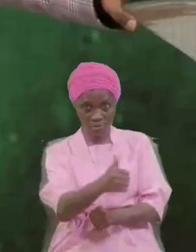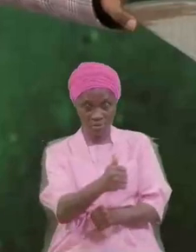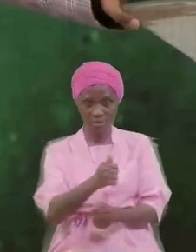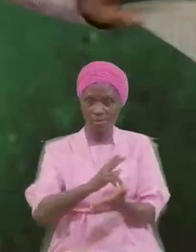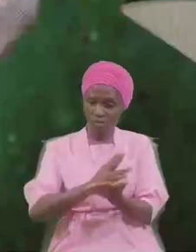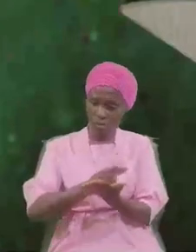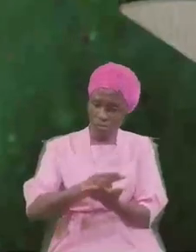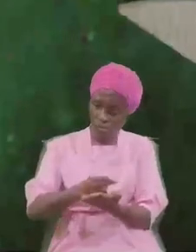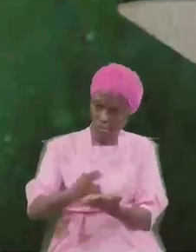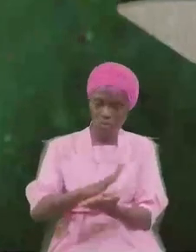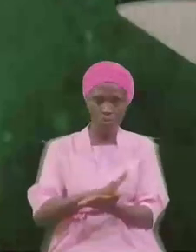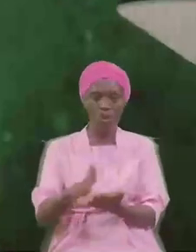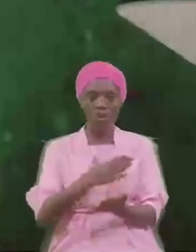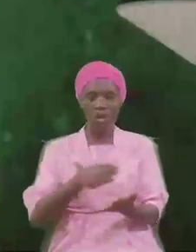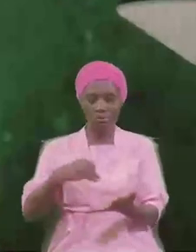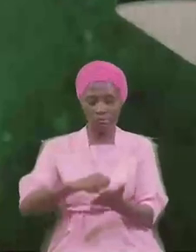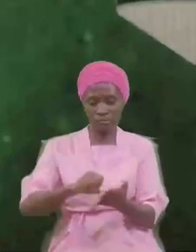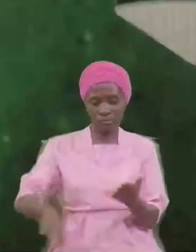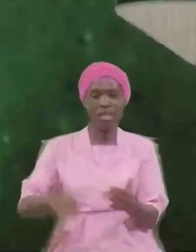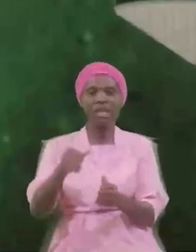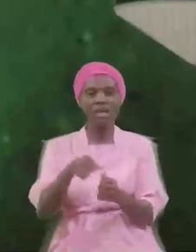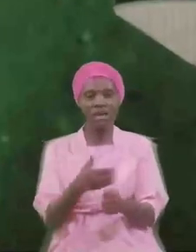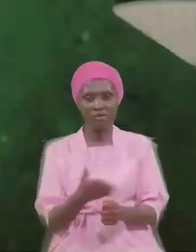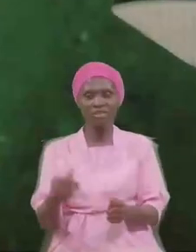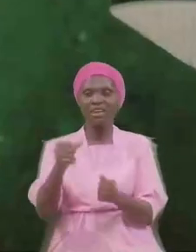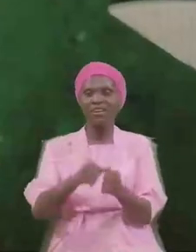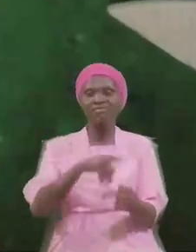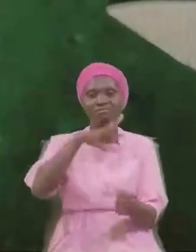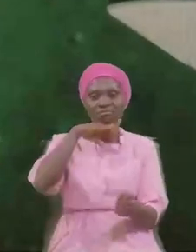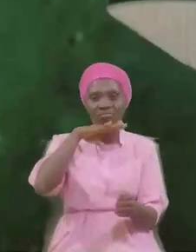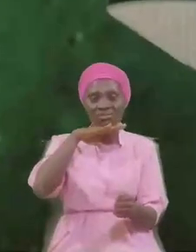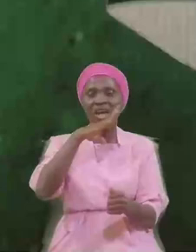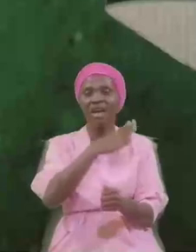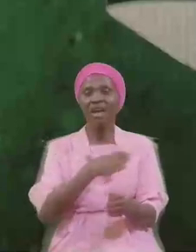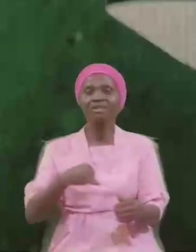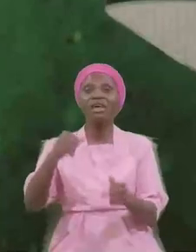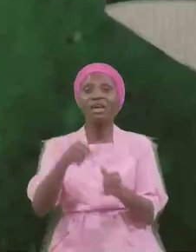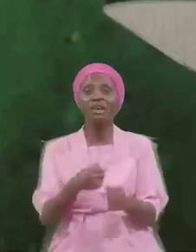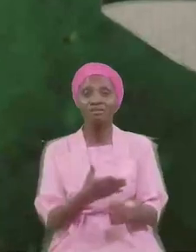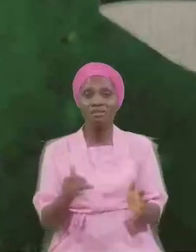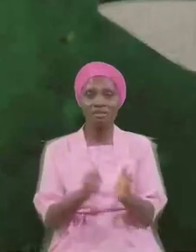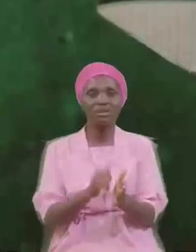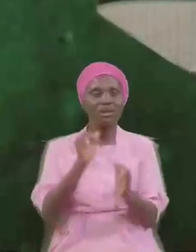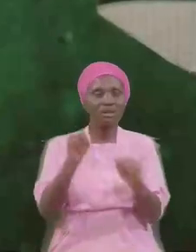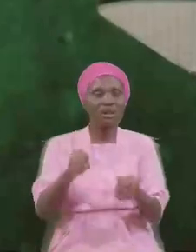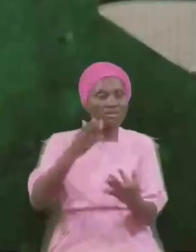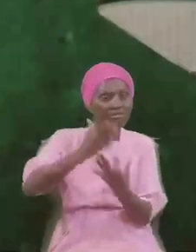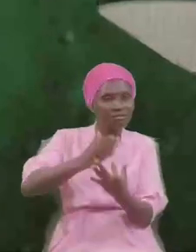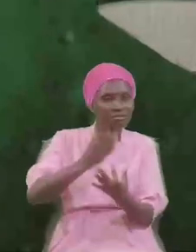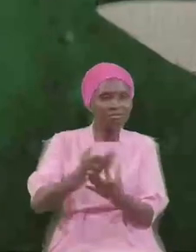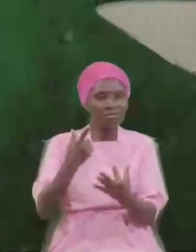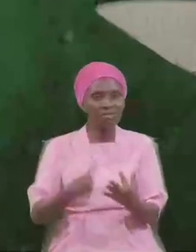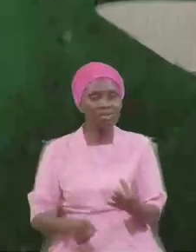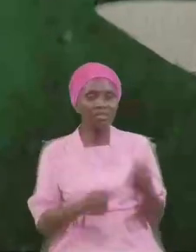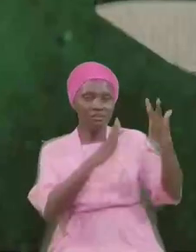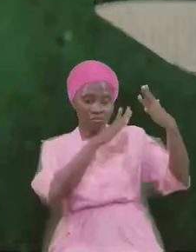rendez-vous saints et ôtez toute chose, toute souillure et tout ce qui empêchera